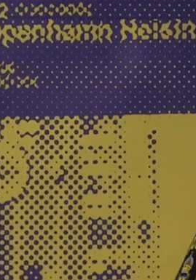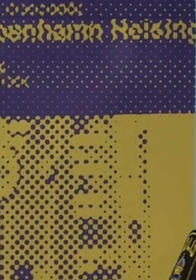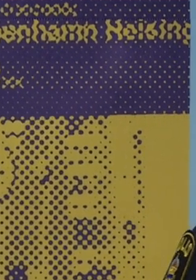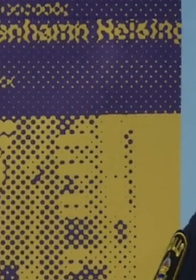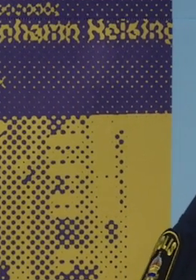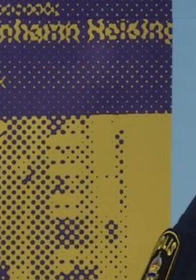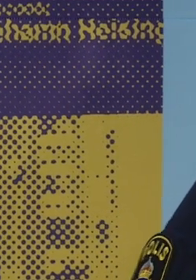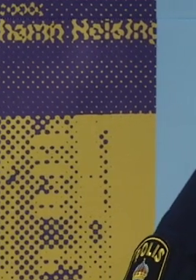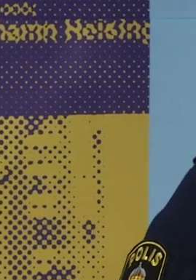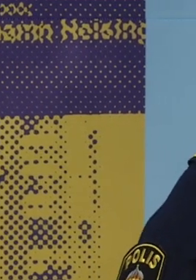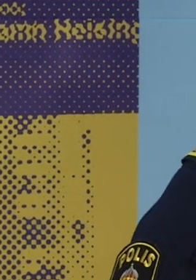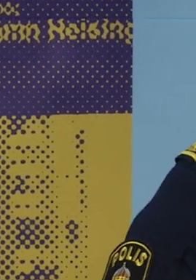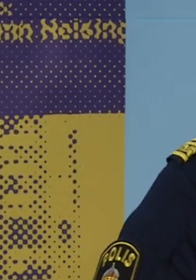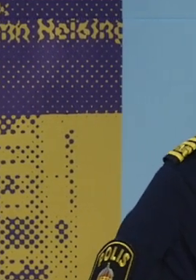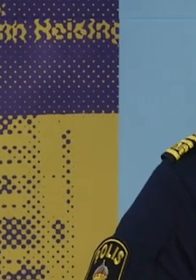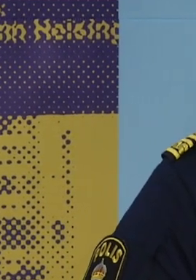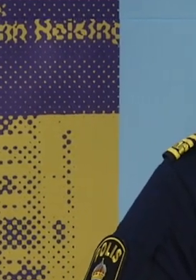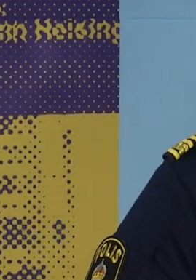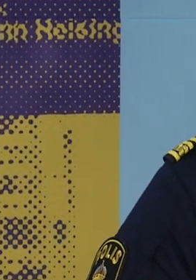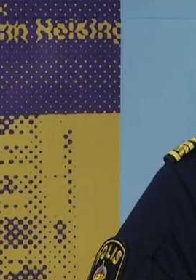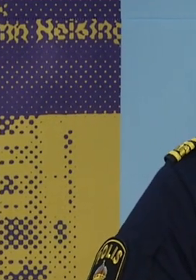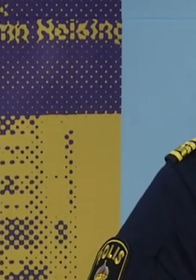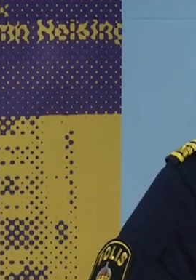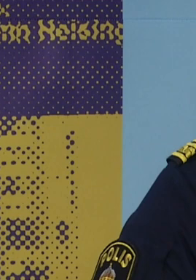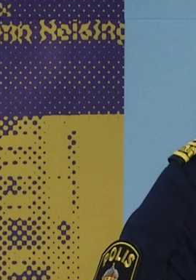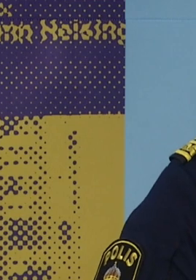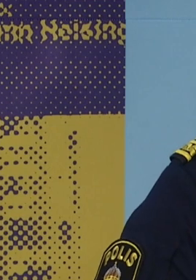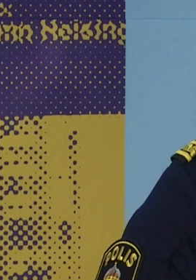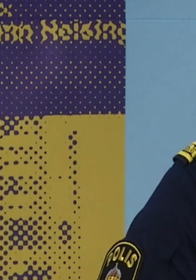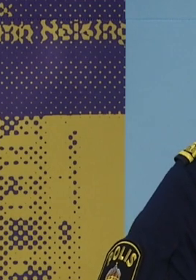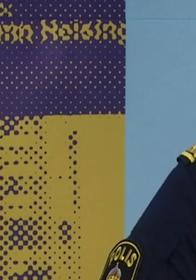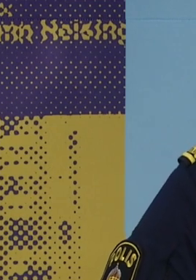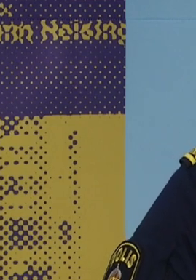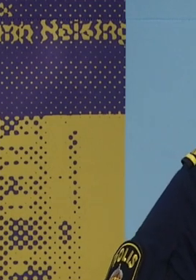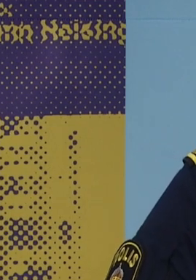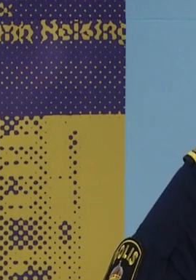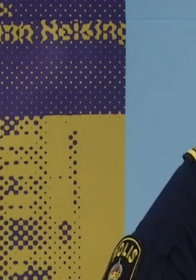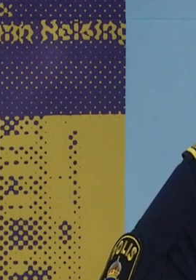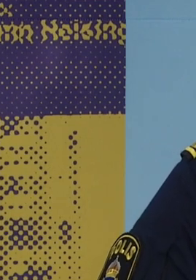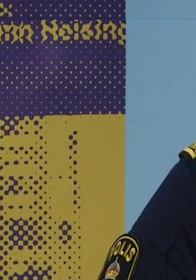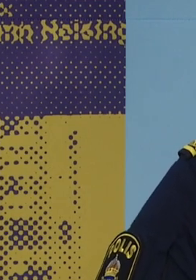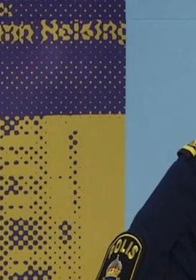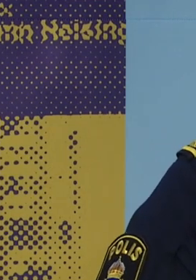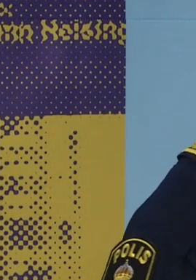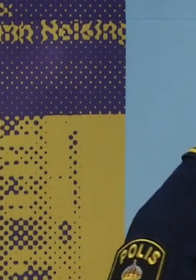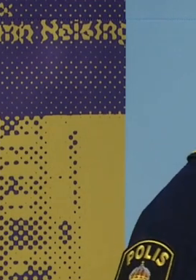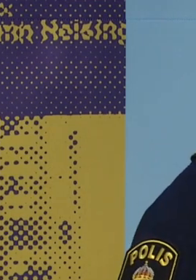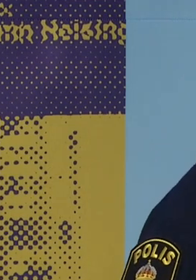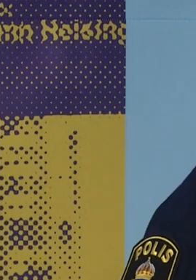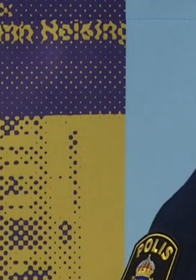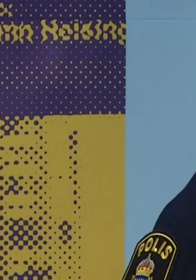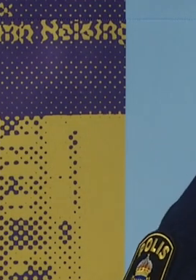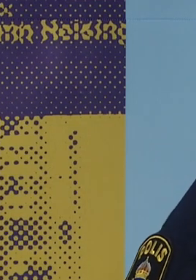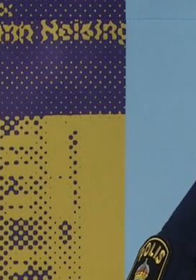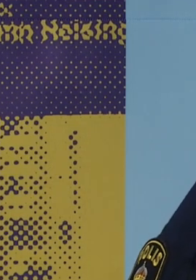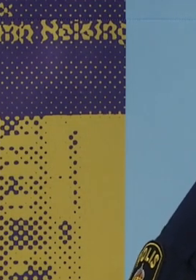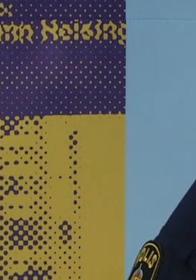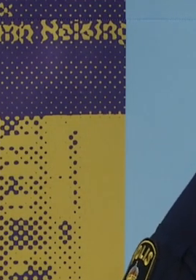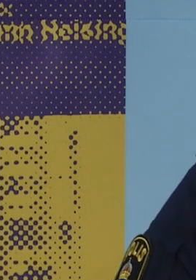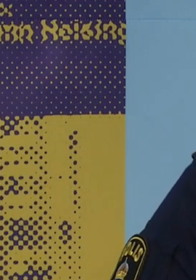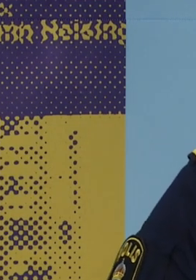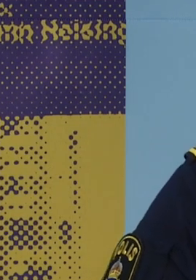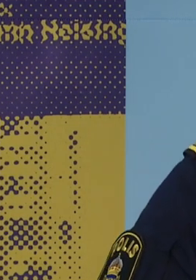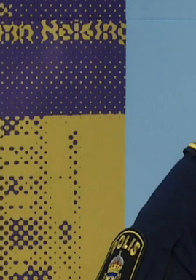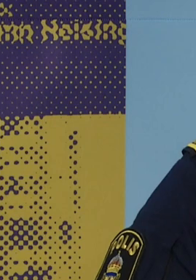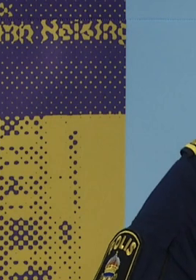Vi har 150 pågående mord- och mordförsöksutredningar som vi hanterar. Det är klart att det tar extremt mycket kraft.